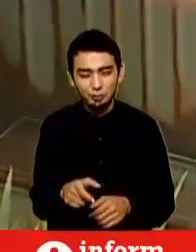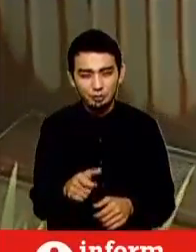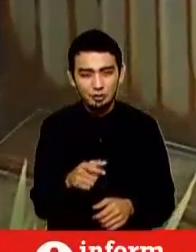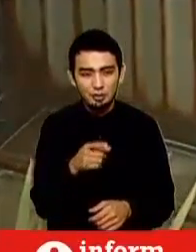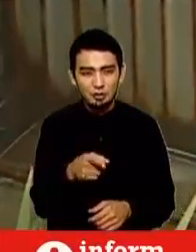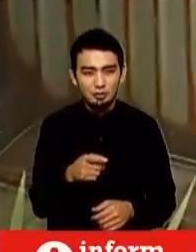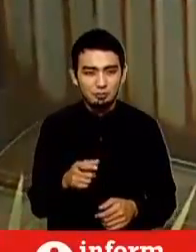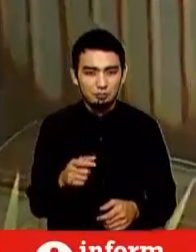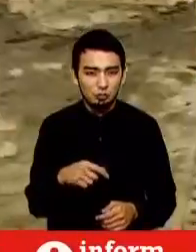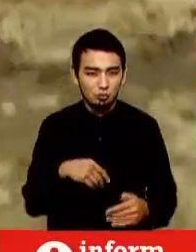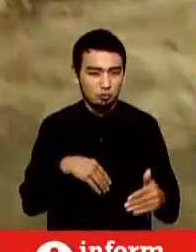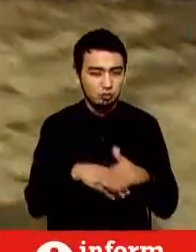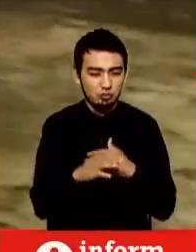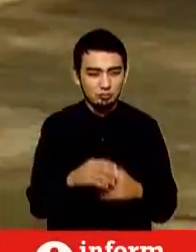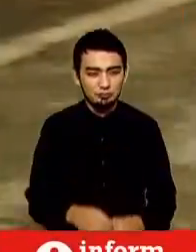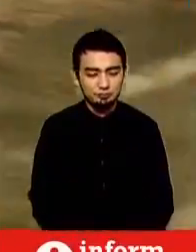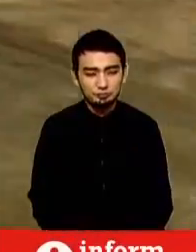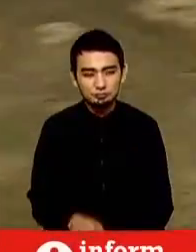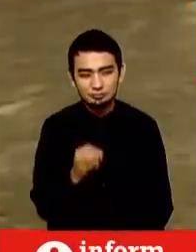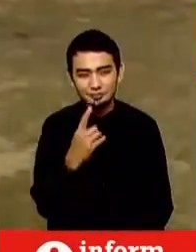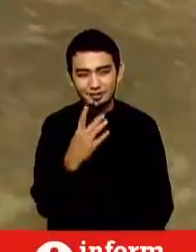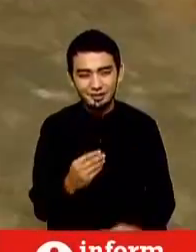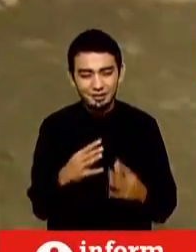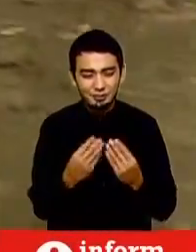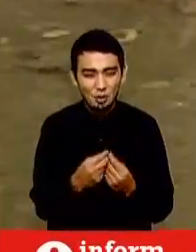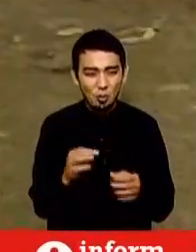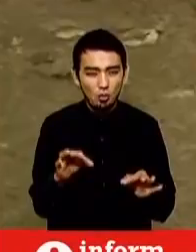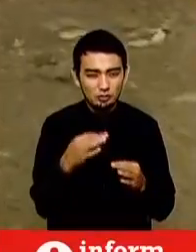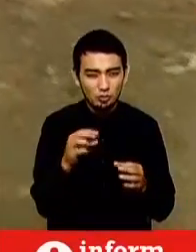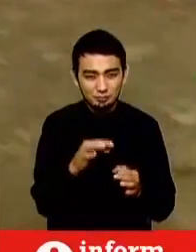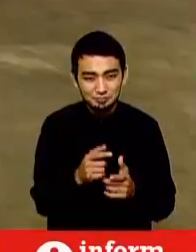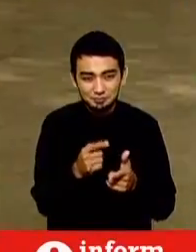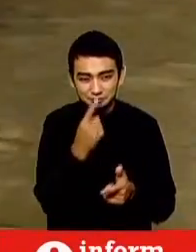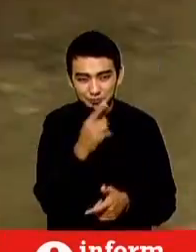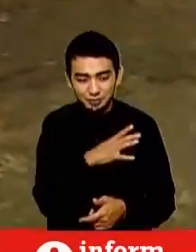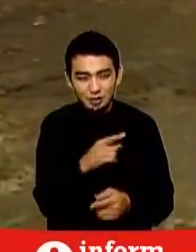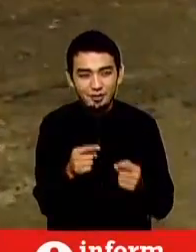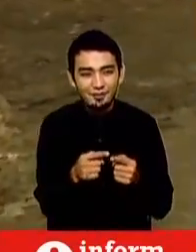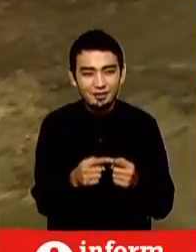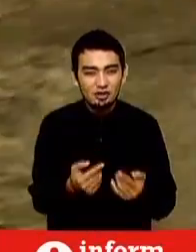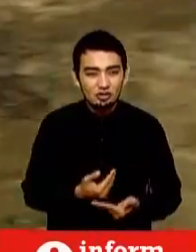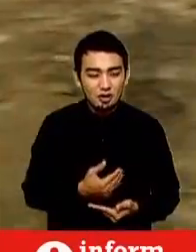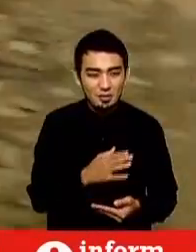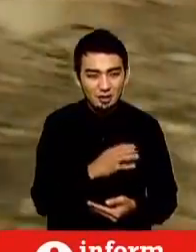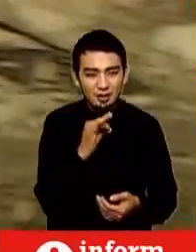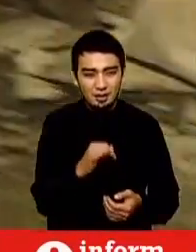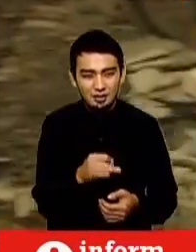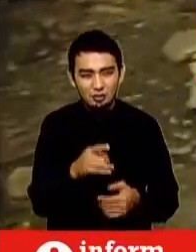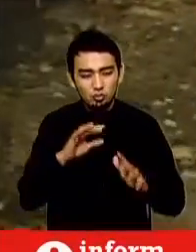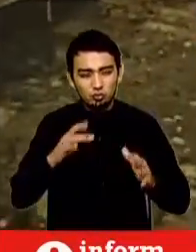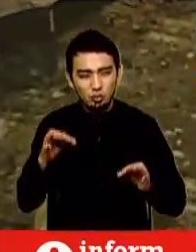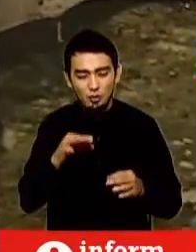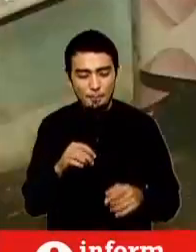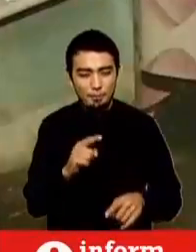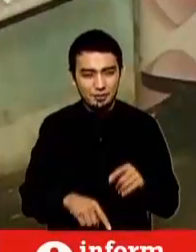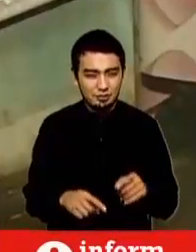өнгенше ол кетті ғой. Бұл үйге отбасы көктем мезгілінің басында қоныстанған. Баспананы жалға алып күнелтіп келген. Оқиғадан кейін бірден тәртіп